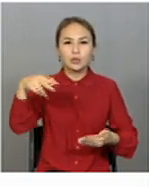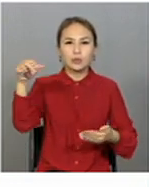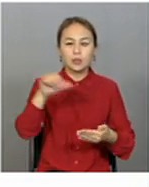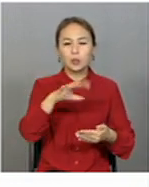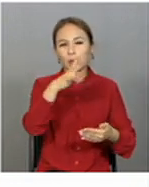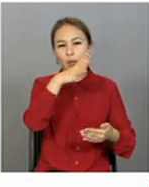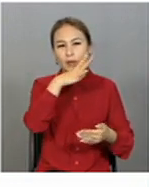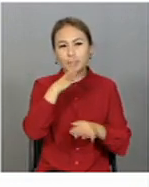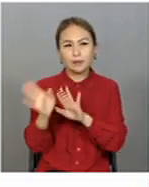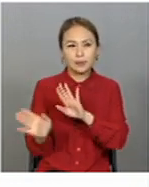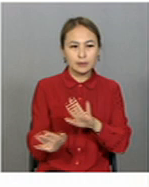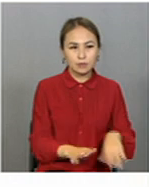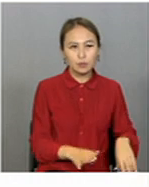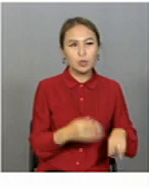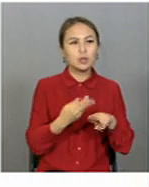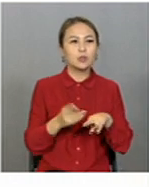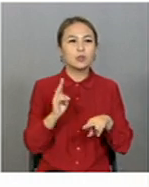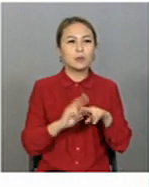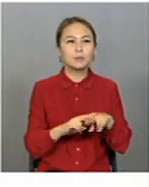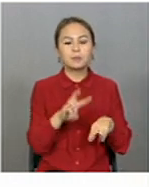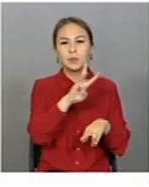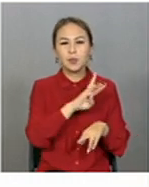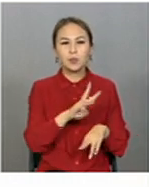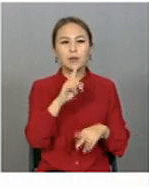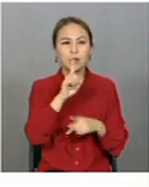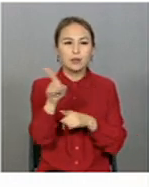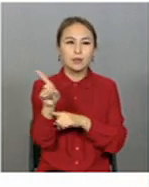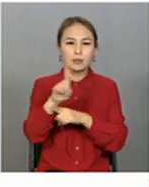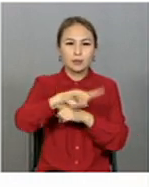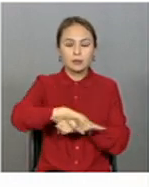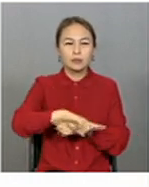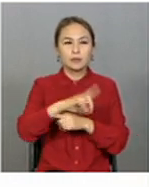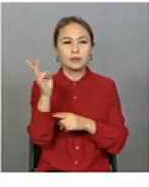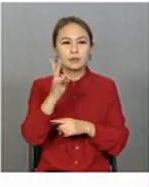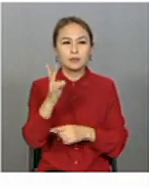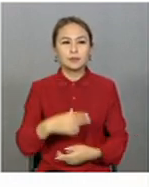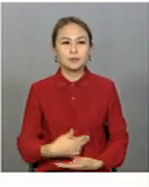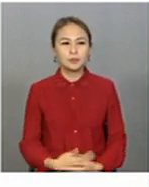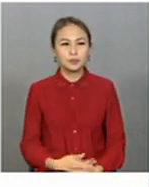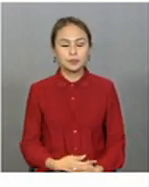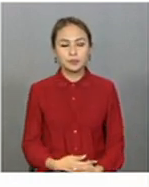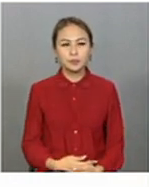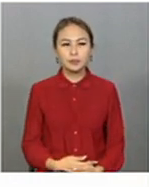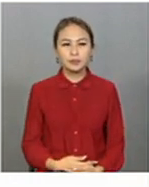кететін болғандықтан, минут тілін 30 минут кері айналдырамыз.